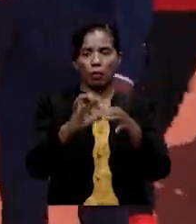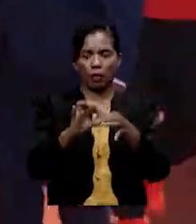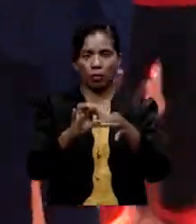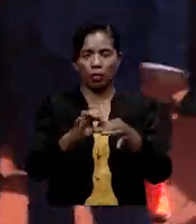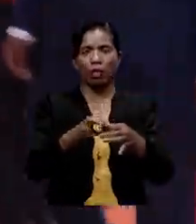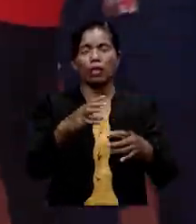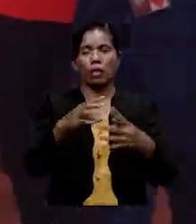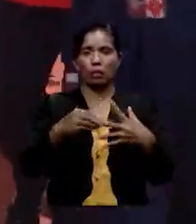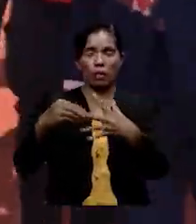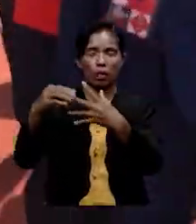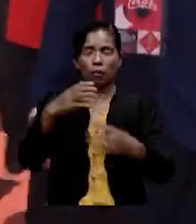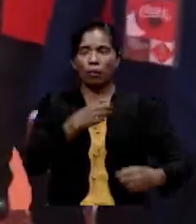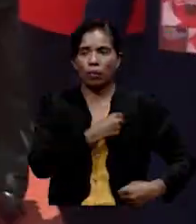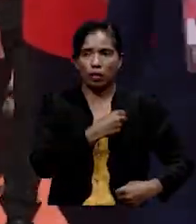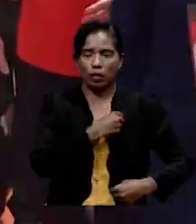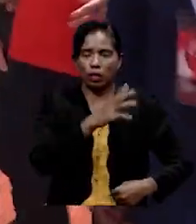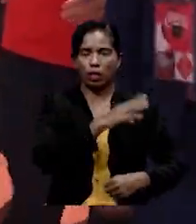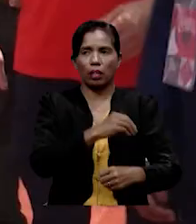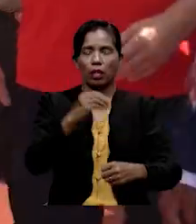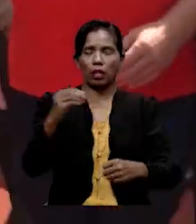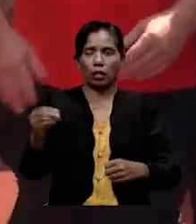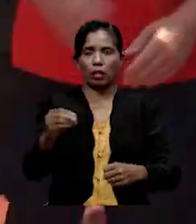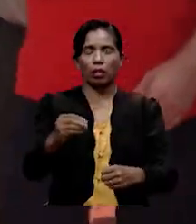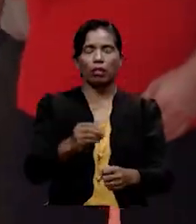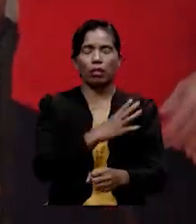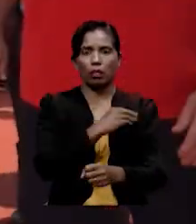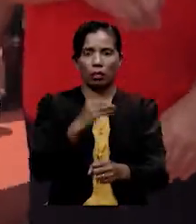Especial Polícia, Unidade Patrulhamento Fronteira no